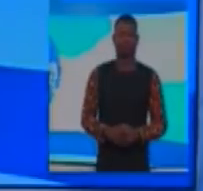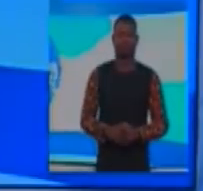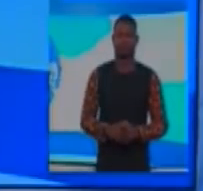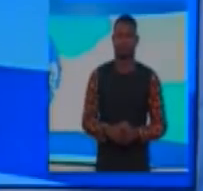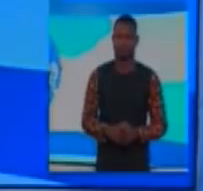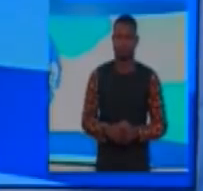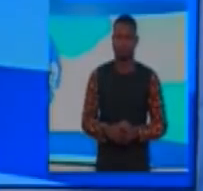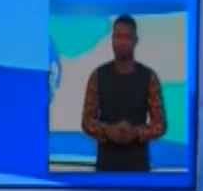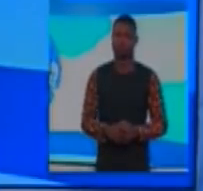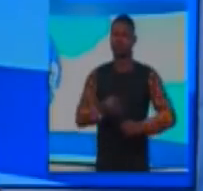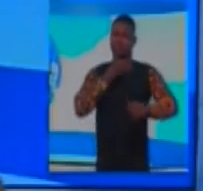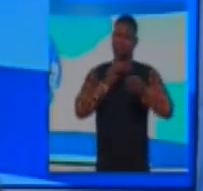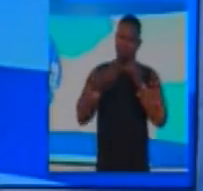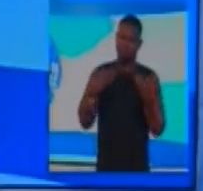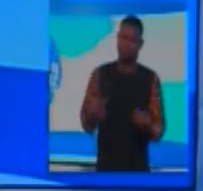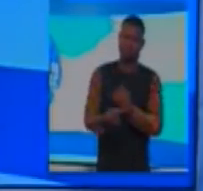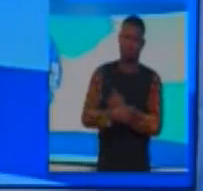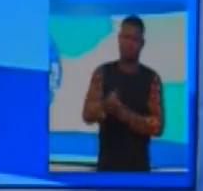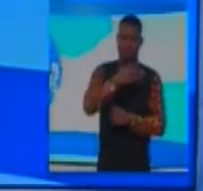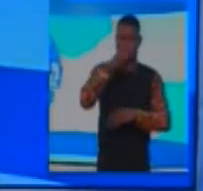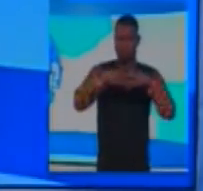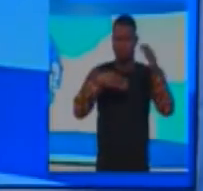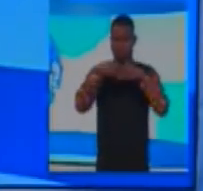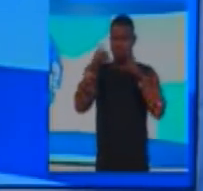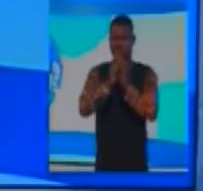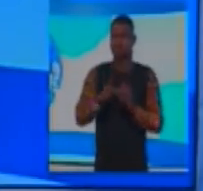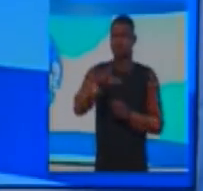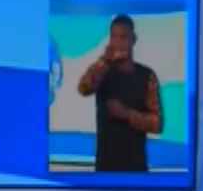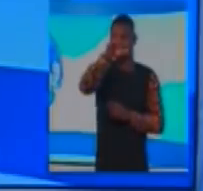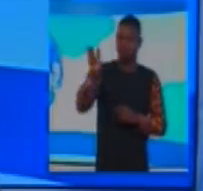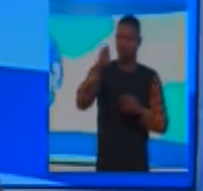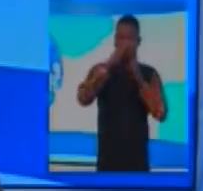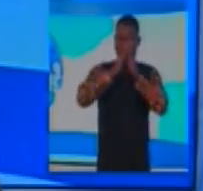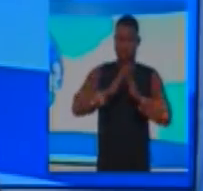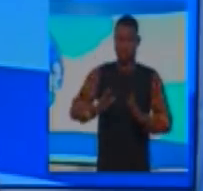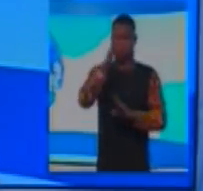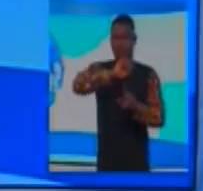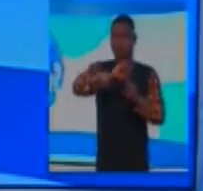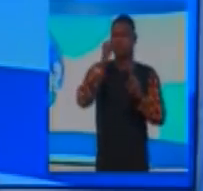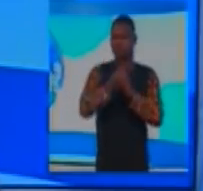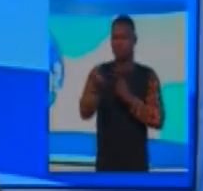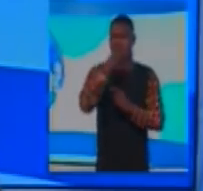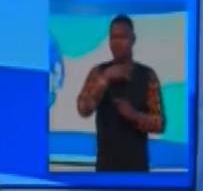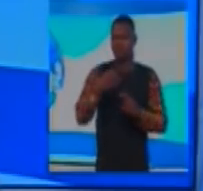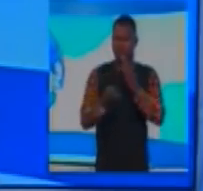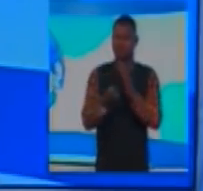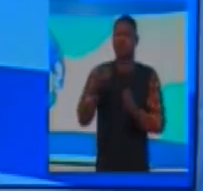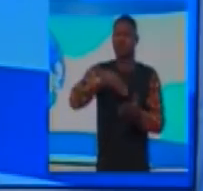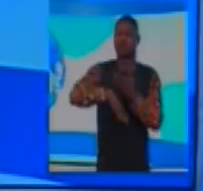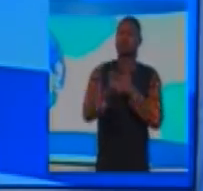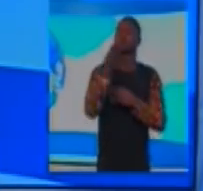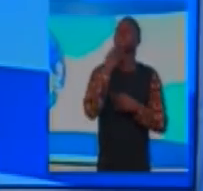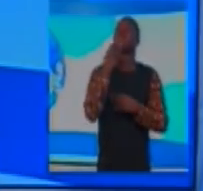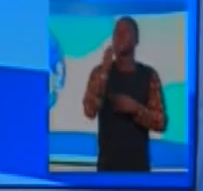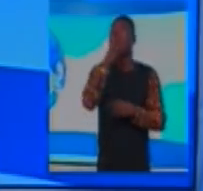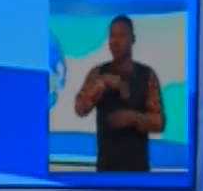On s'intéresse maintenant au chantier de construction des 300 logements sociaux et économiques à Banfora. Les travaux